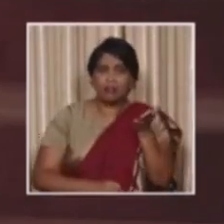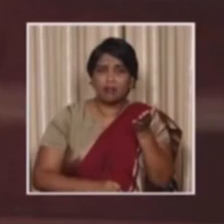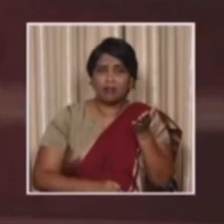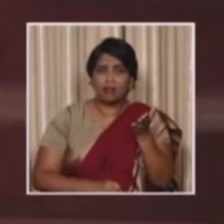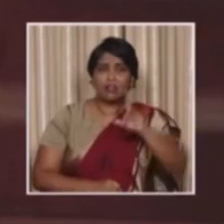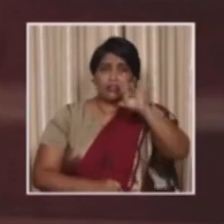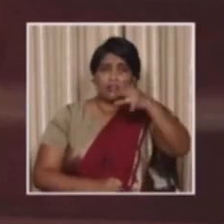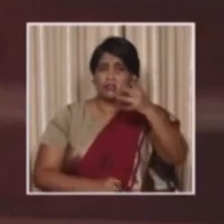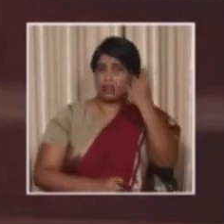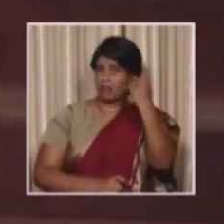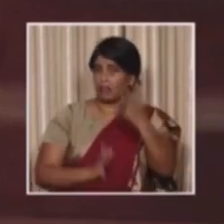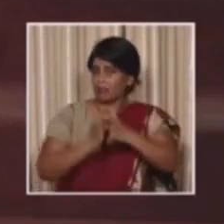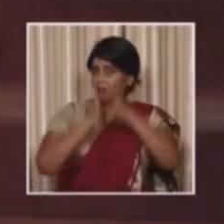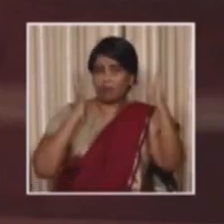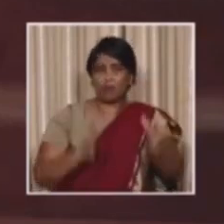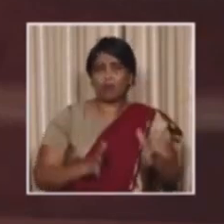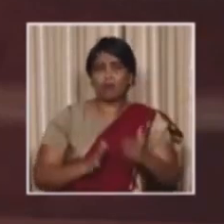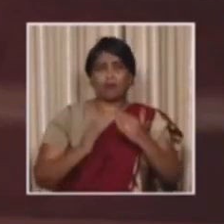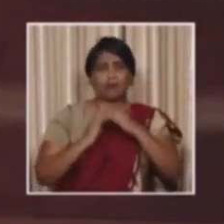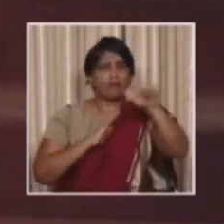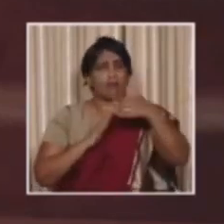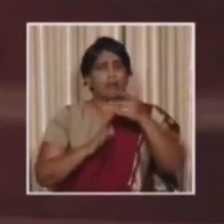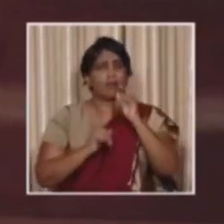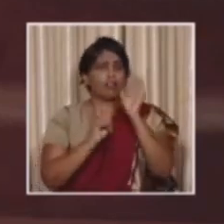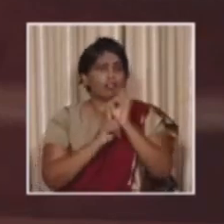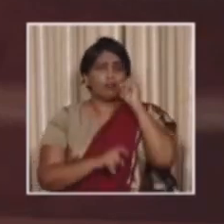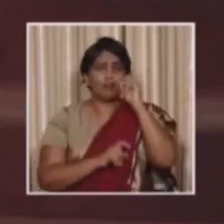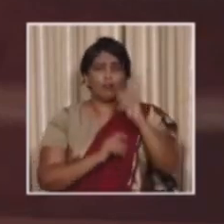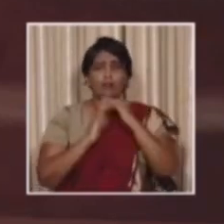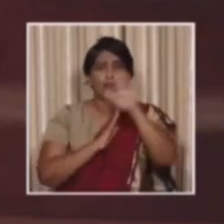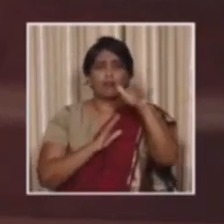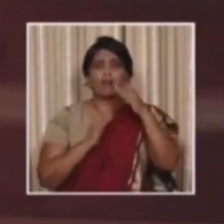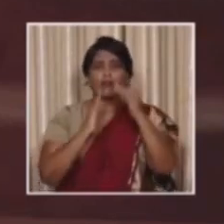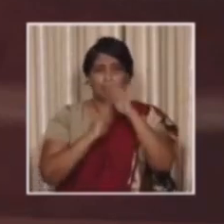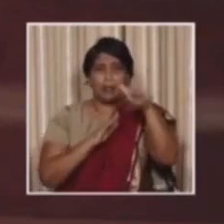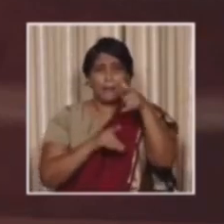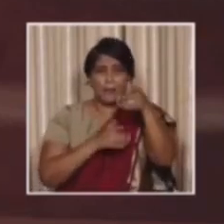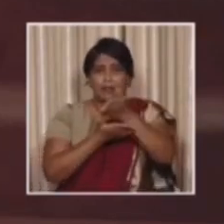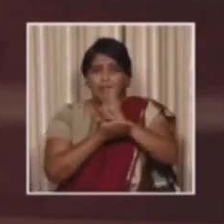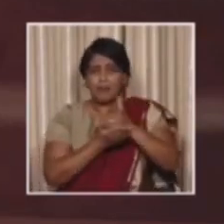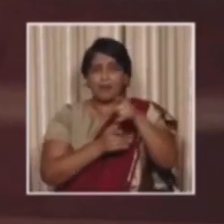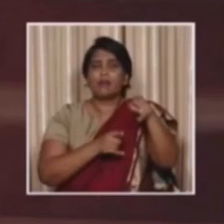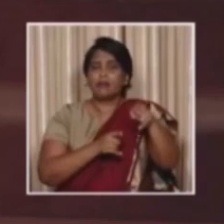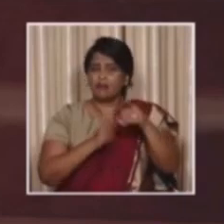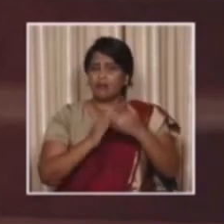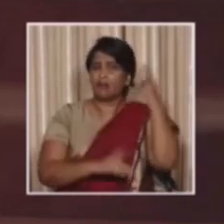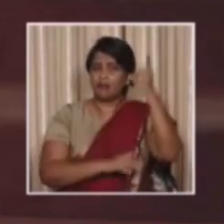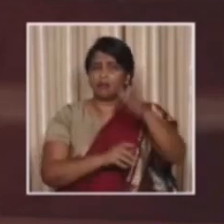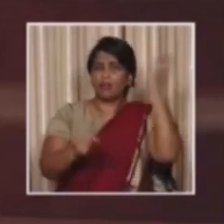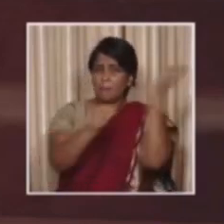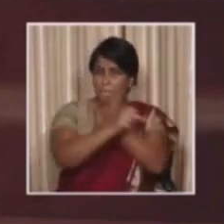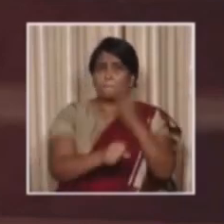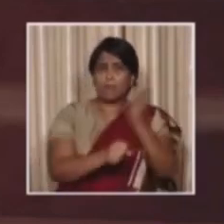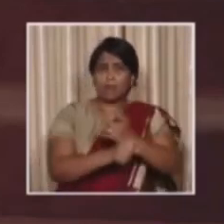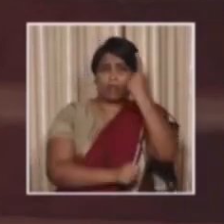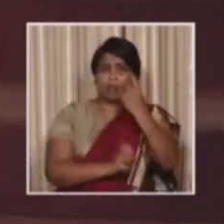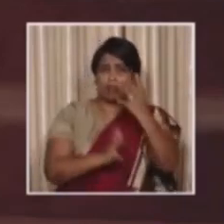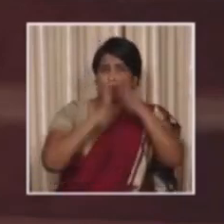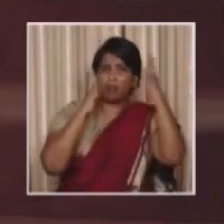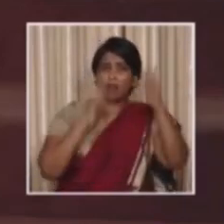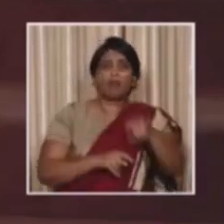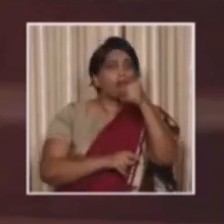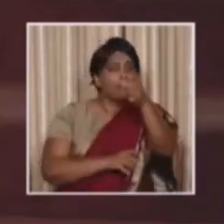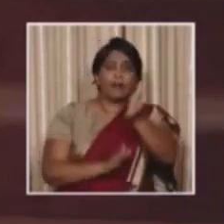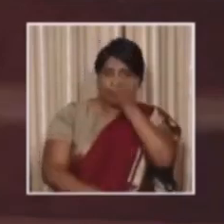அப்போது நீங்கள் உறக்கத்திலா இருந்தீர்கள்? கடந்த காலத்தினை பற்றி பேசுவதில் எந்த பயனும் இல்லை. எதிர்காலத்தில் இது போன்ற துரதிர்ஷ்ட நிலைமை ஏற்படாமல் இருக்க